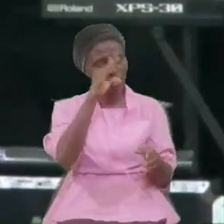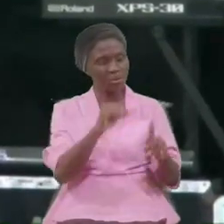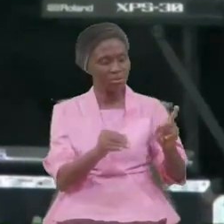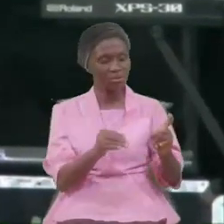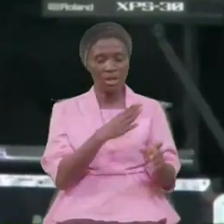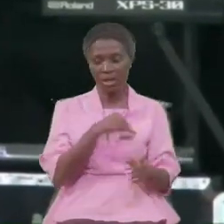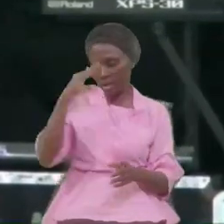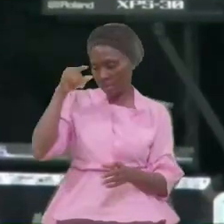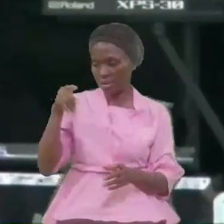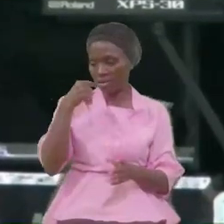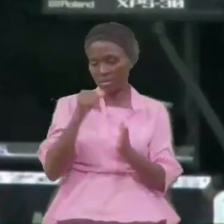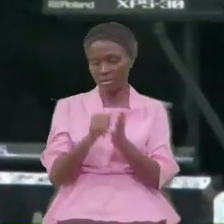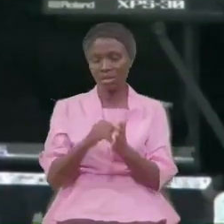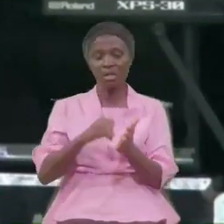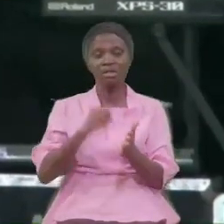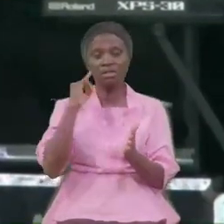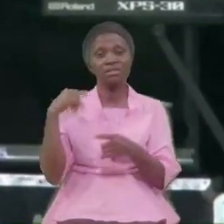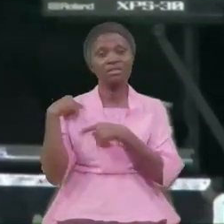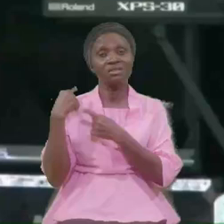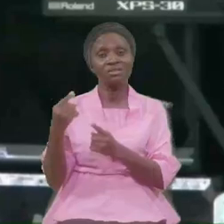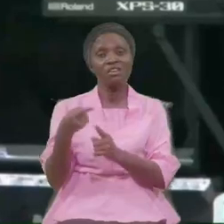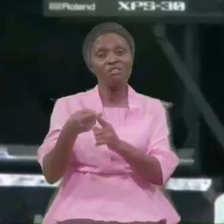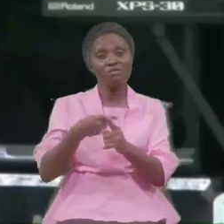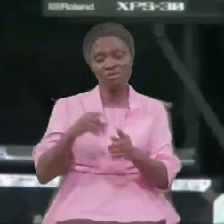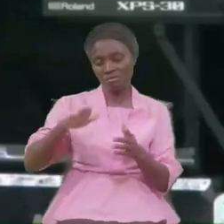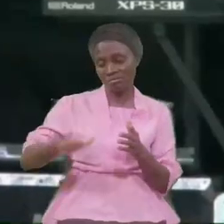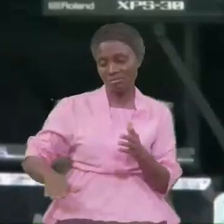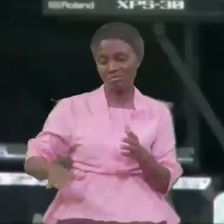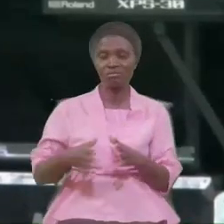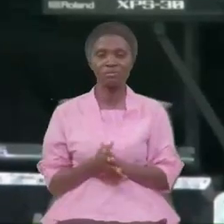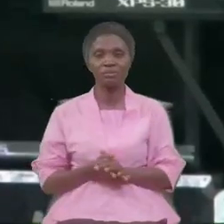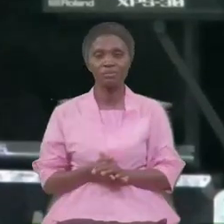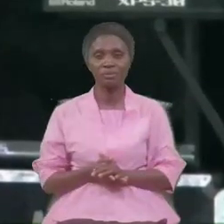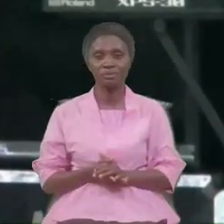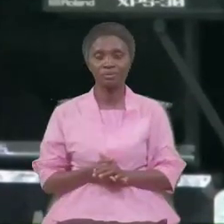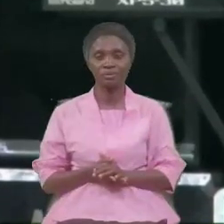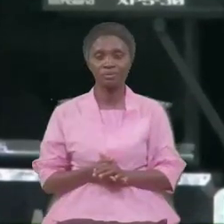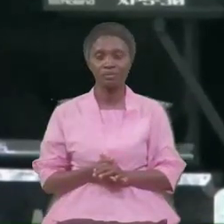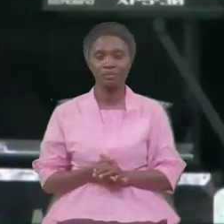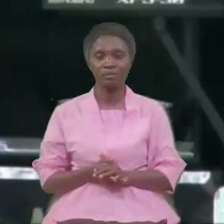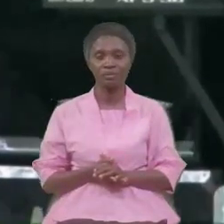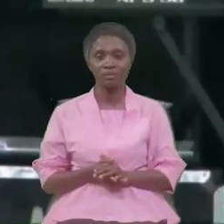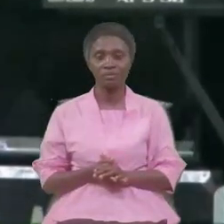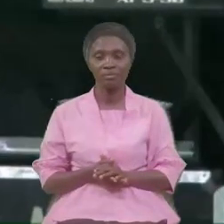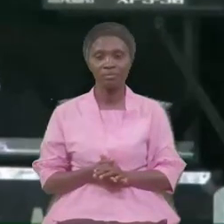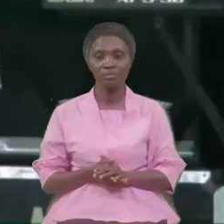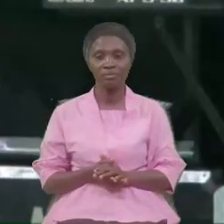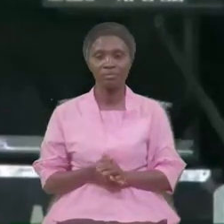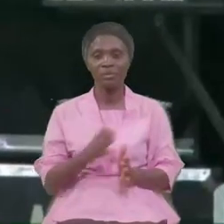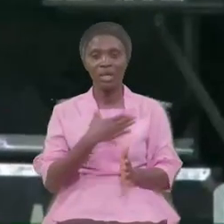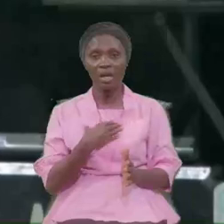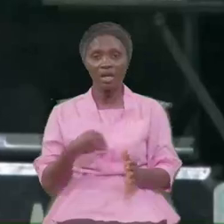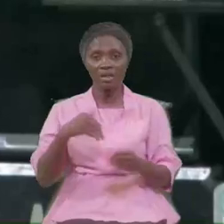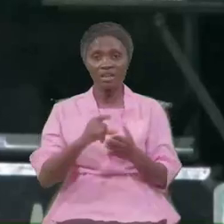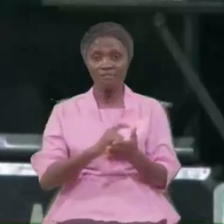Jésus demanda au Père, combien y a-t-il de temps que cela lui arrive? Depuis son enfance,